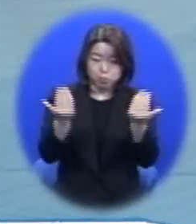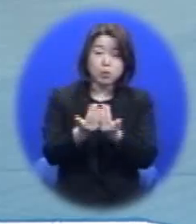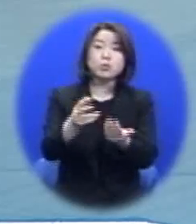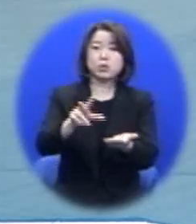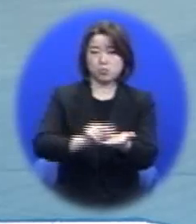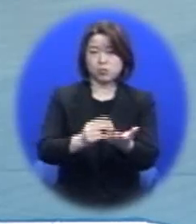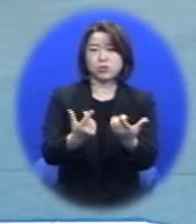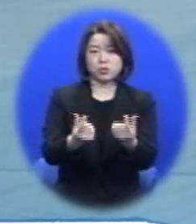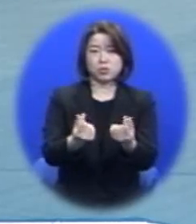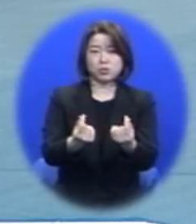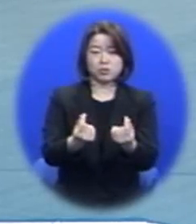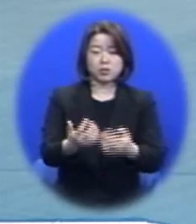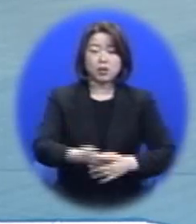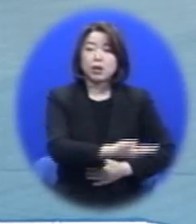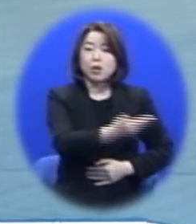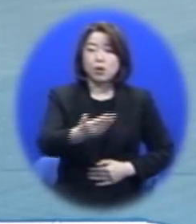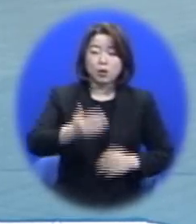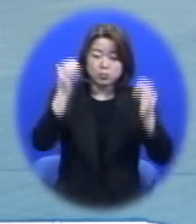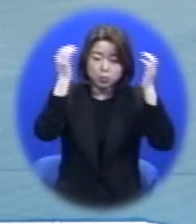고난이 두렵지 않습니까?